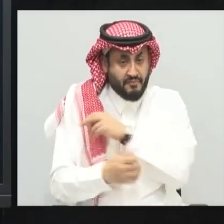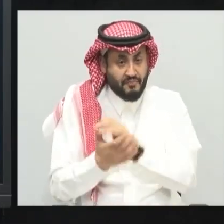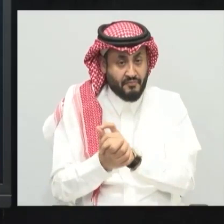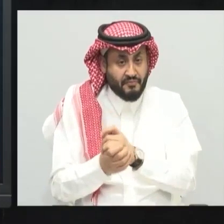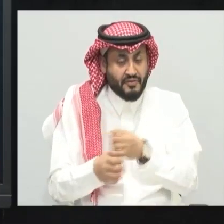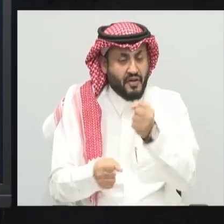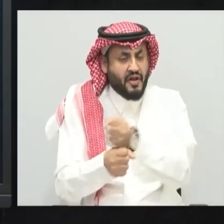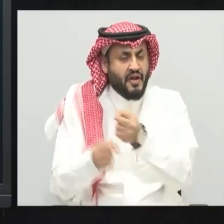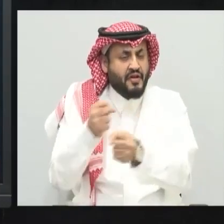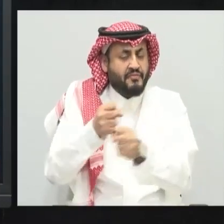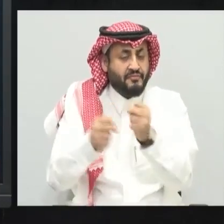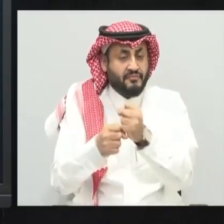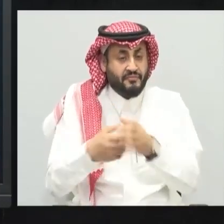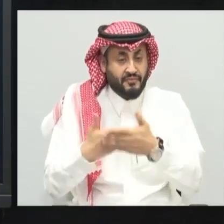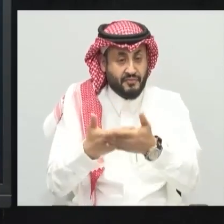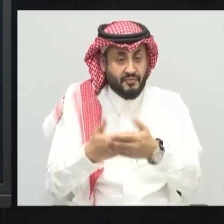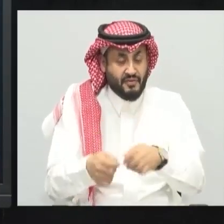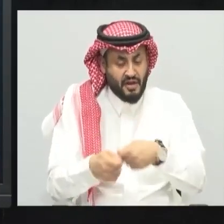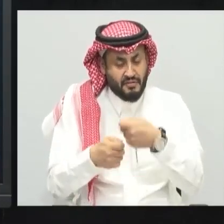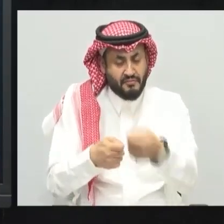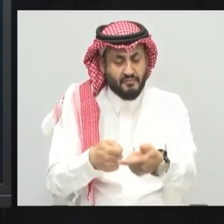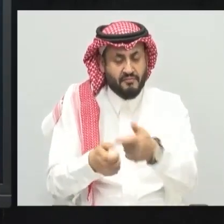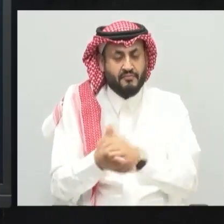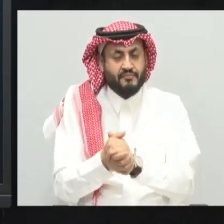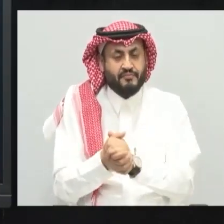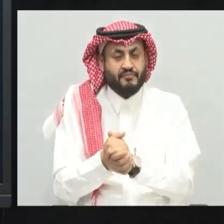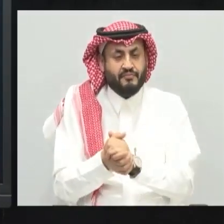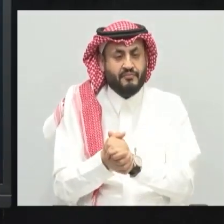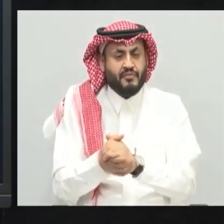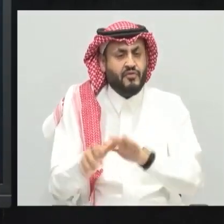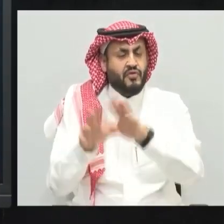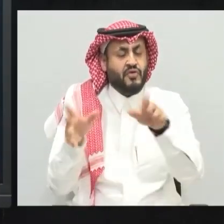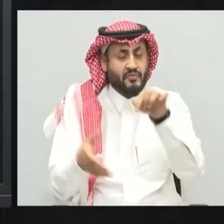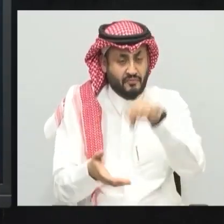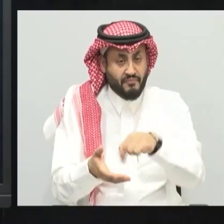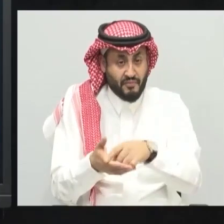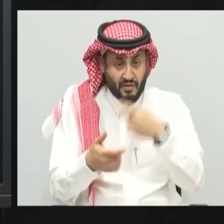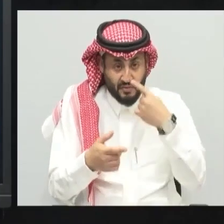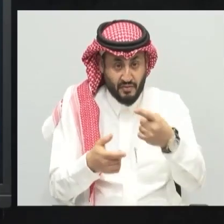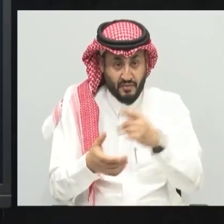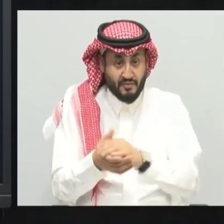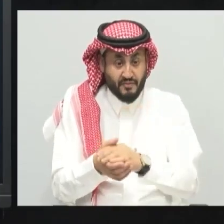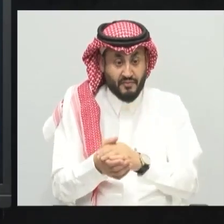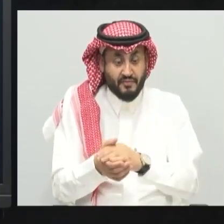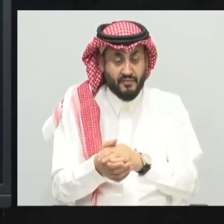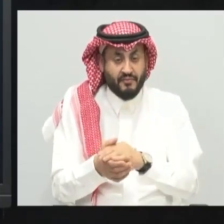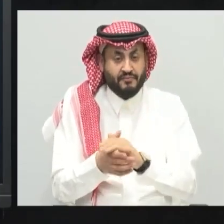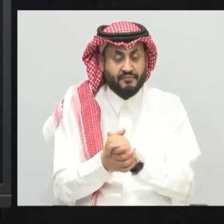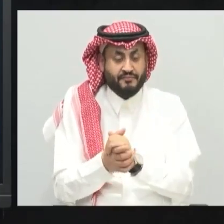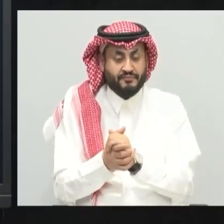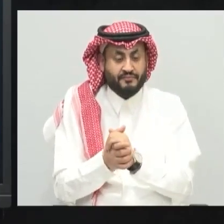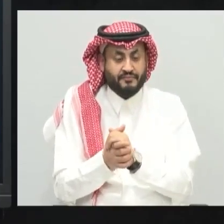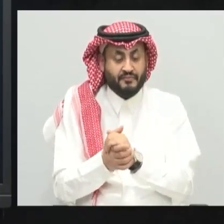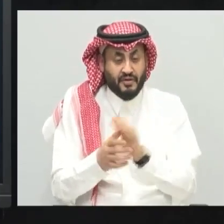والتاهيل وكذلك تقديم الدعم هذه الفرص كلها موجوده امامكم فقط تحتاج منكم